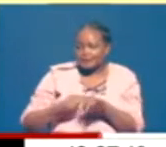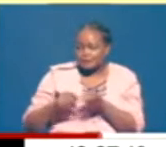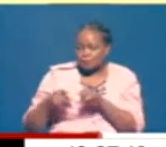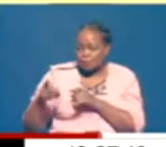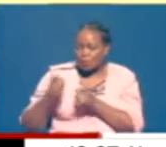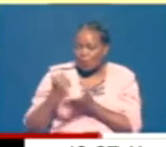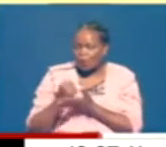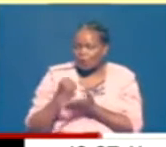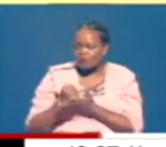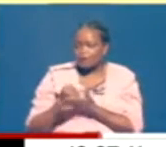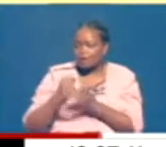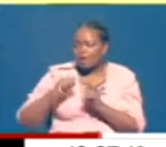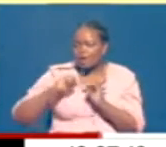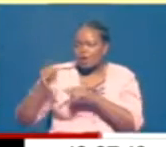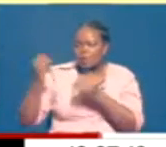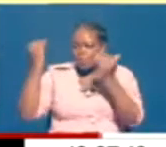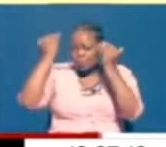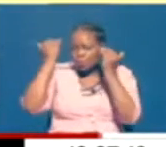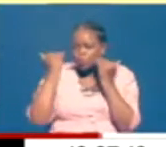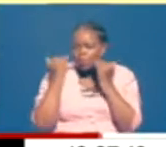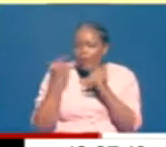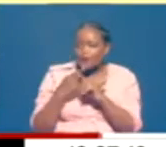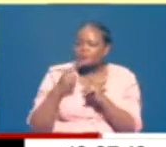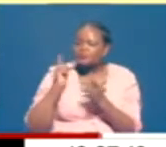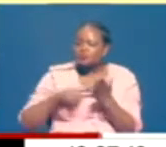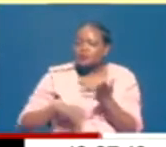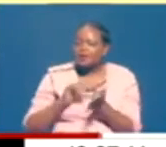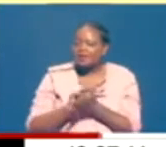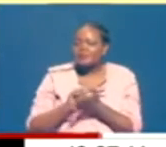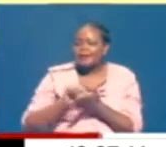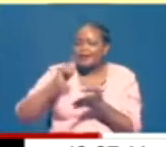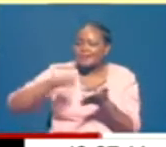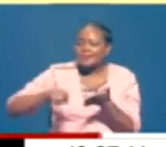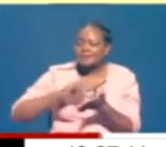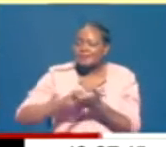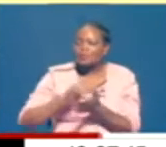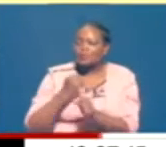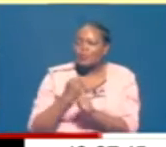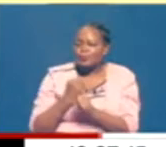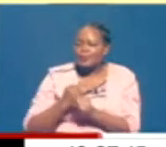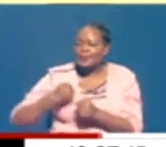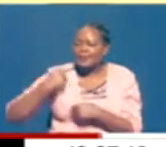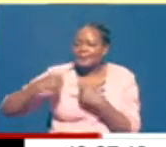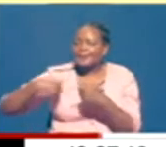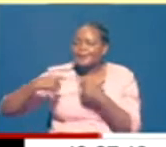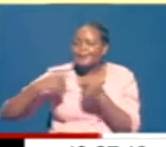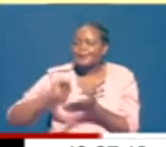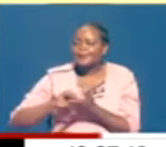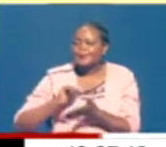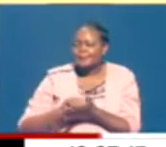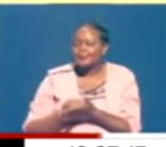anaweza kapelekwa kotini. Lakini walisema makosa ambayo ilitendeka katika hii process ni kwamba